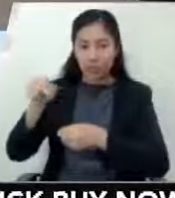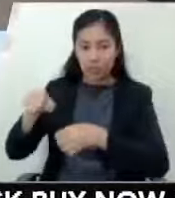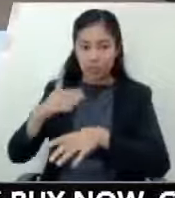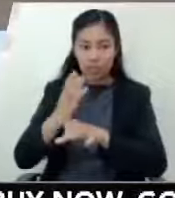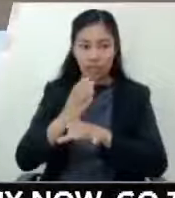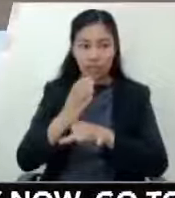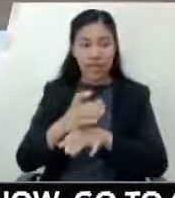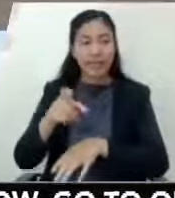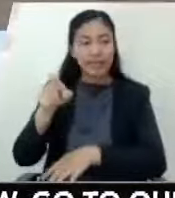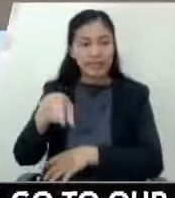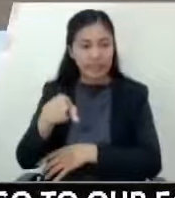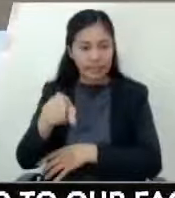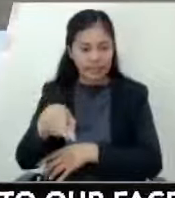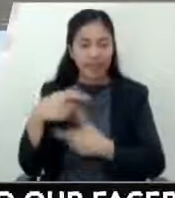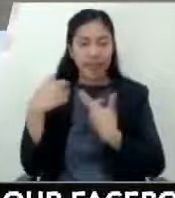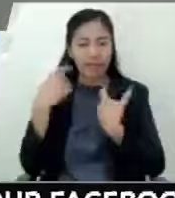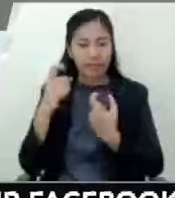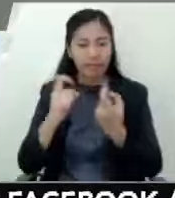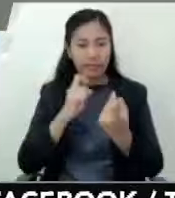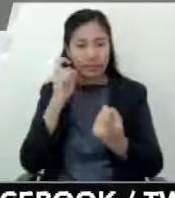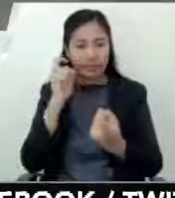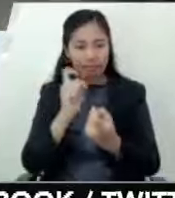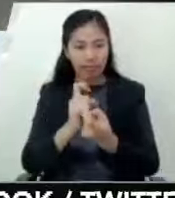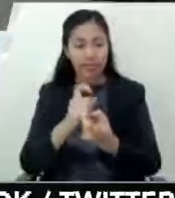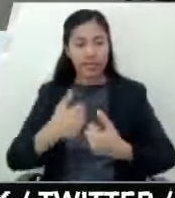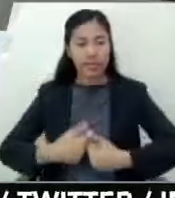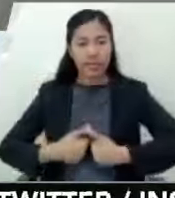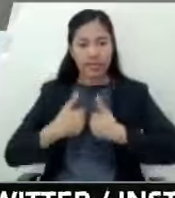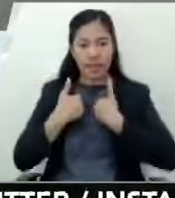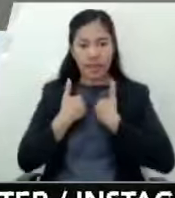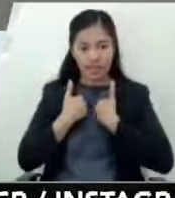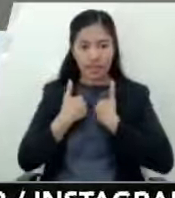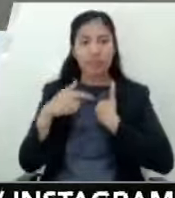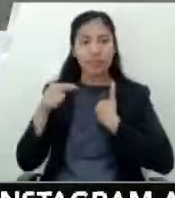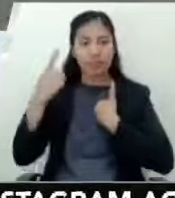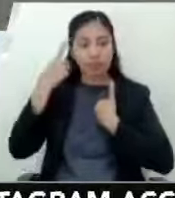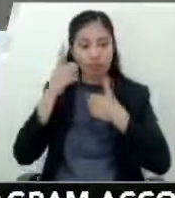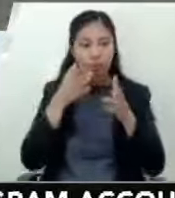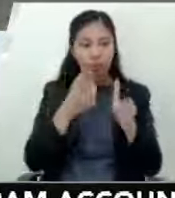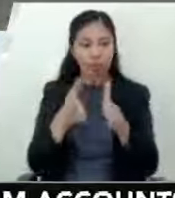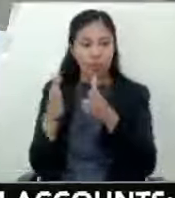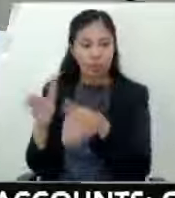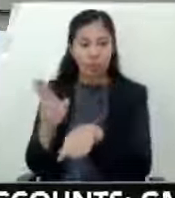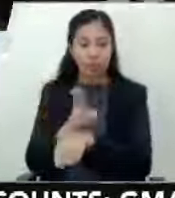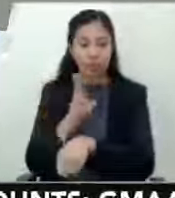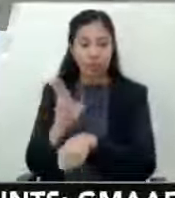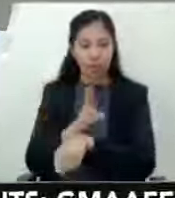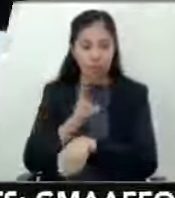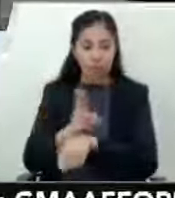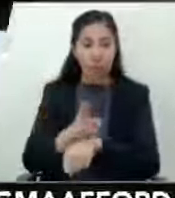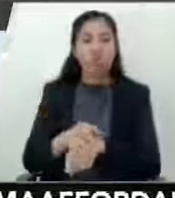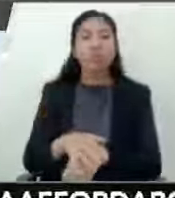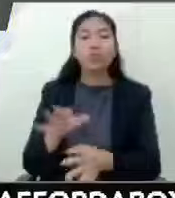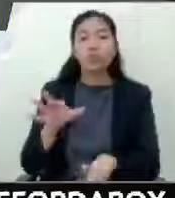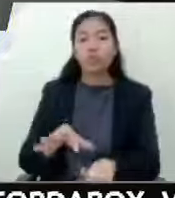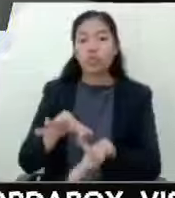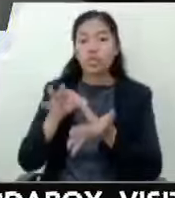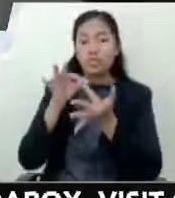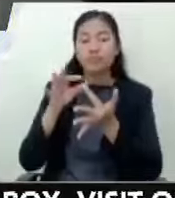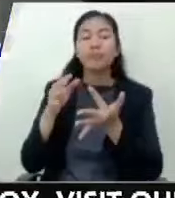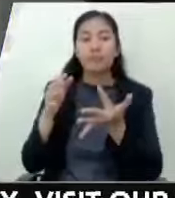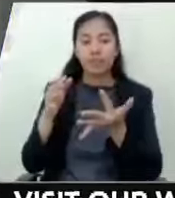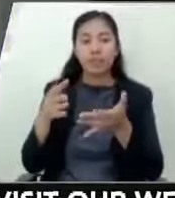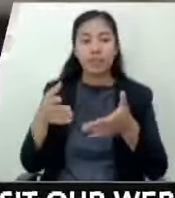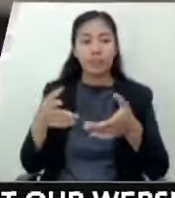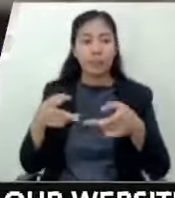terminal sa daraan ng ruta. Magagamit po ang special permit ng mga babiyahing pampublikong sasakyan simula March 24